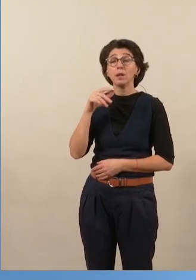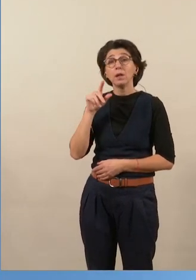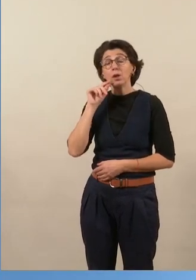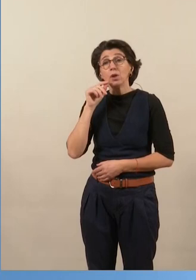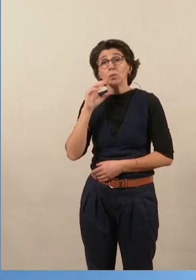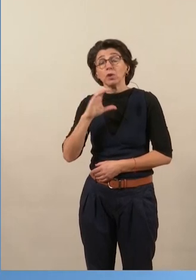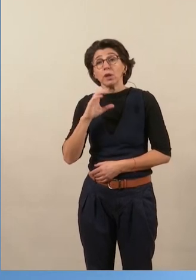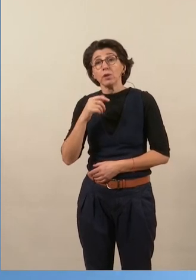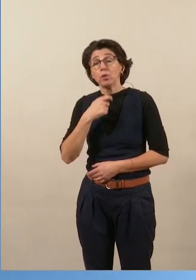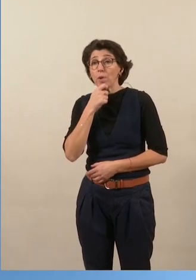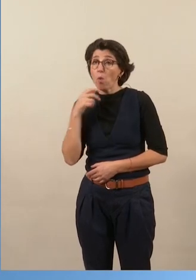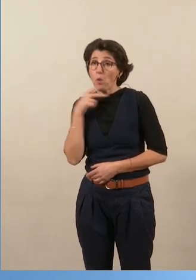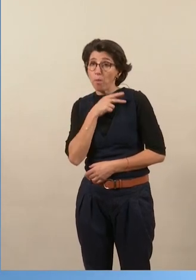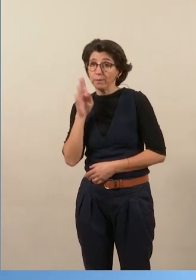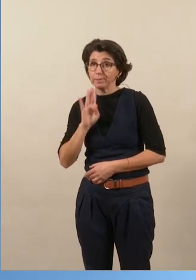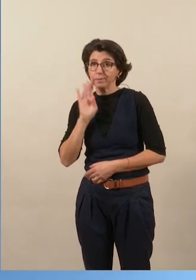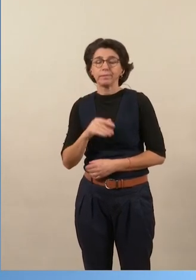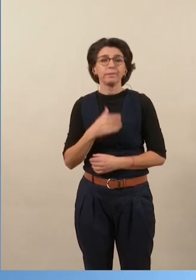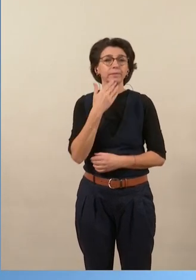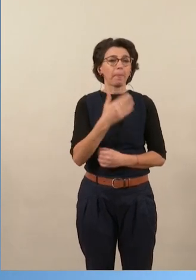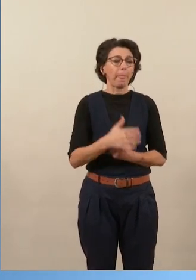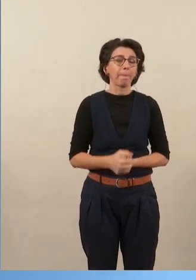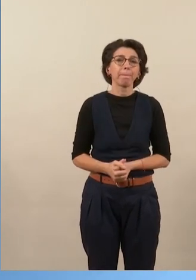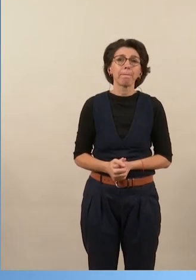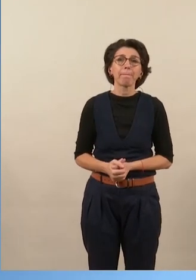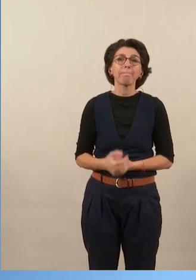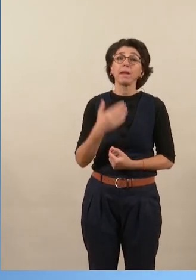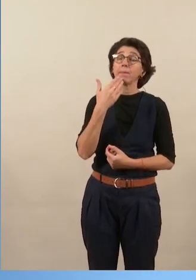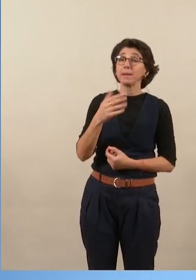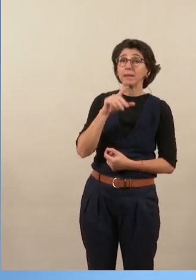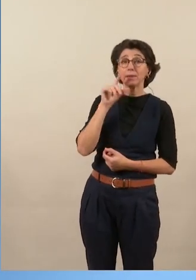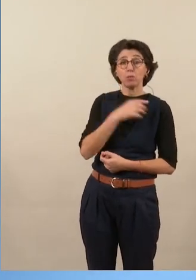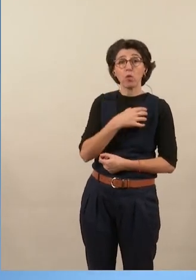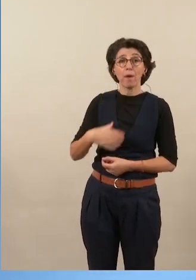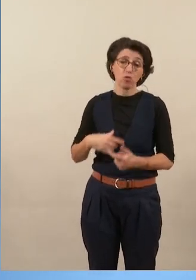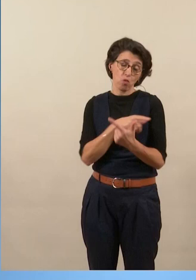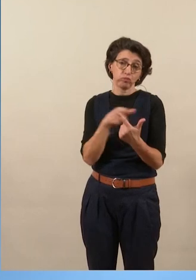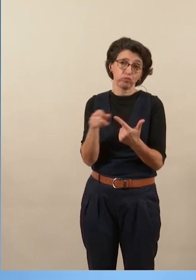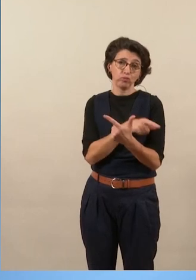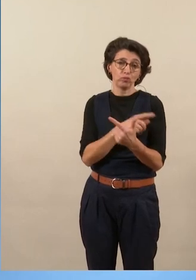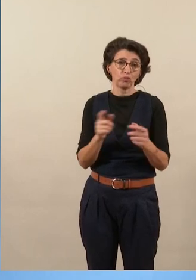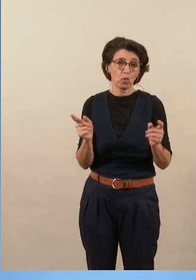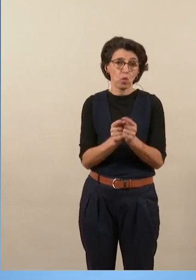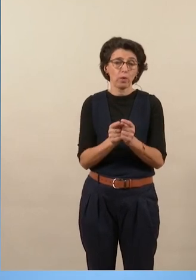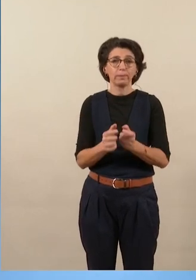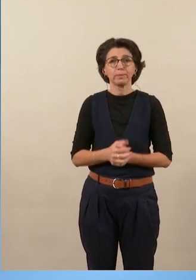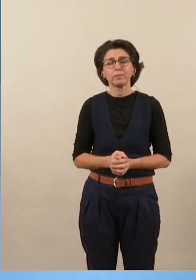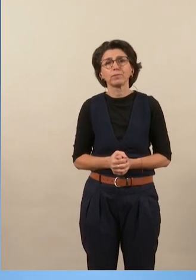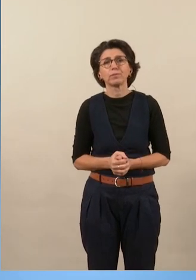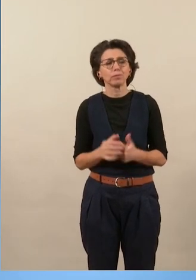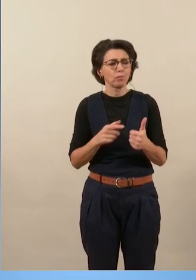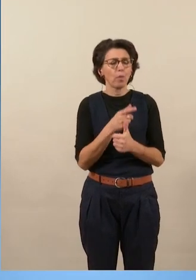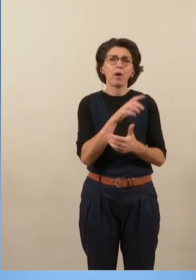micro s'il vous plaît pardon merci oui merci Monsieur le Maire simplement deux points le premier sur le r direct pour